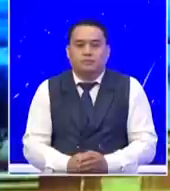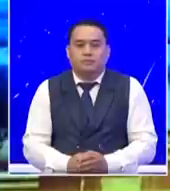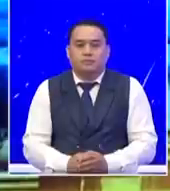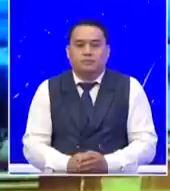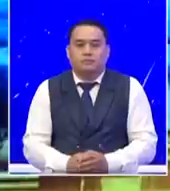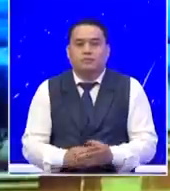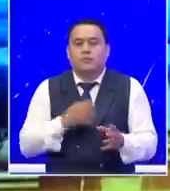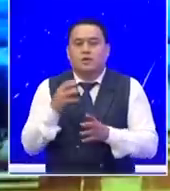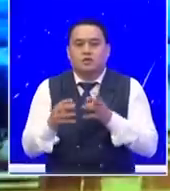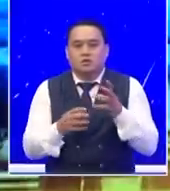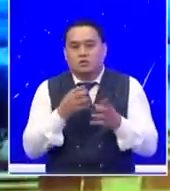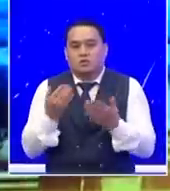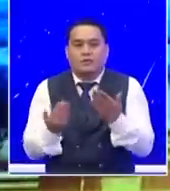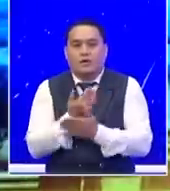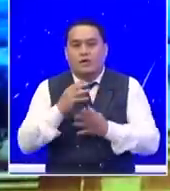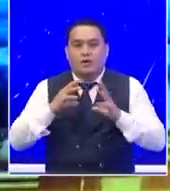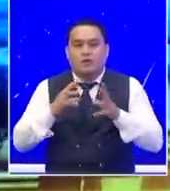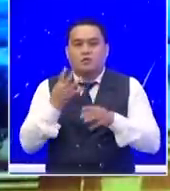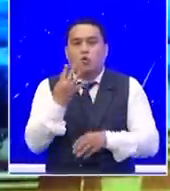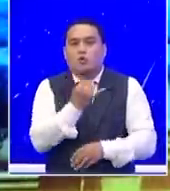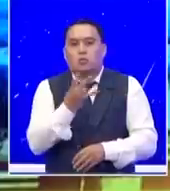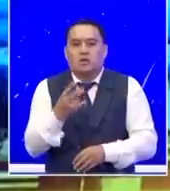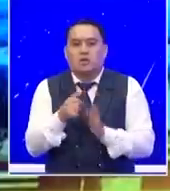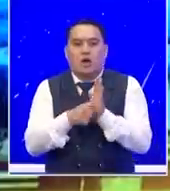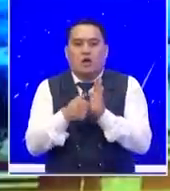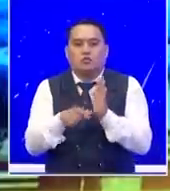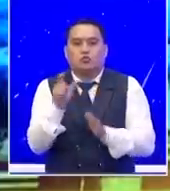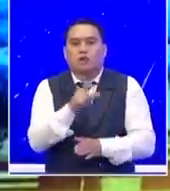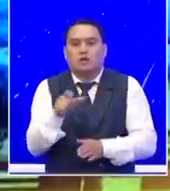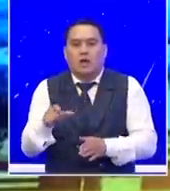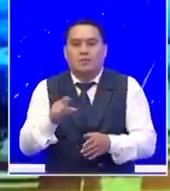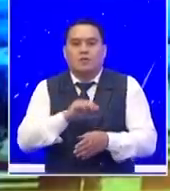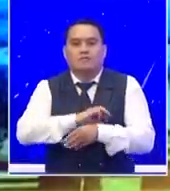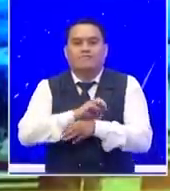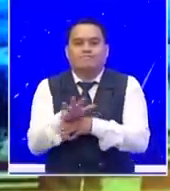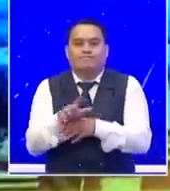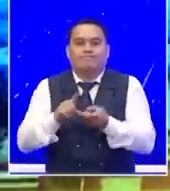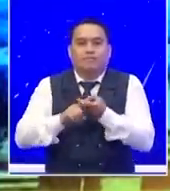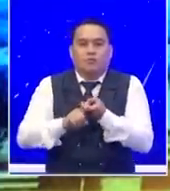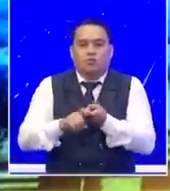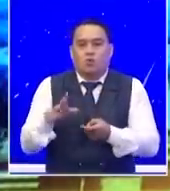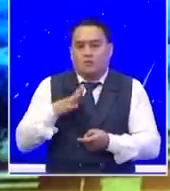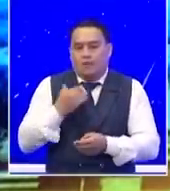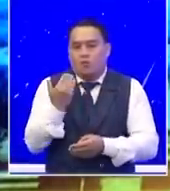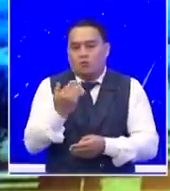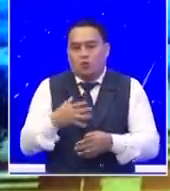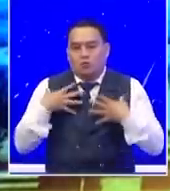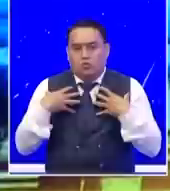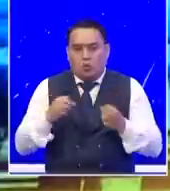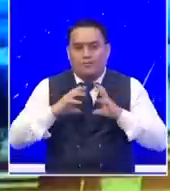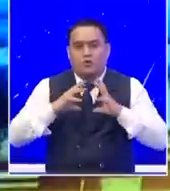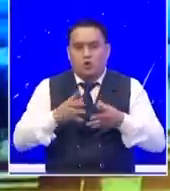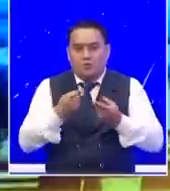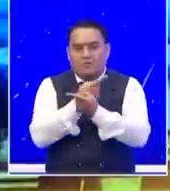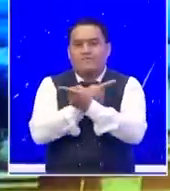Шартарапқа шолу жасасақ, бүгінде әлем бойынша 4 миллион 600 мыңнан астам адам коронавирус жұқтырған. Дүниежүзілік денсаулық сақтау